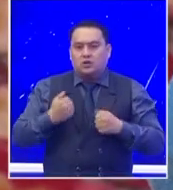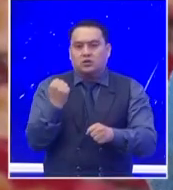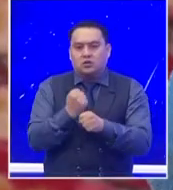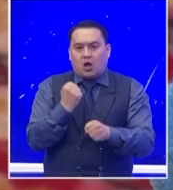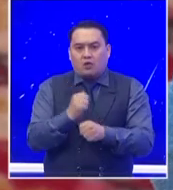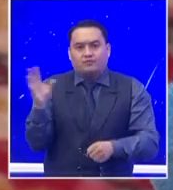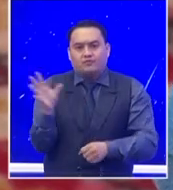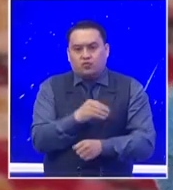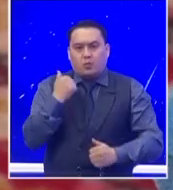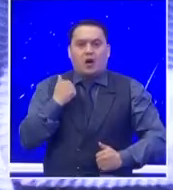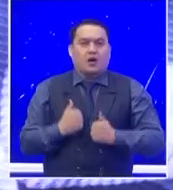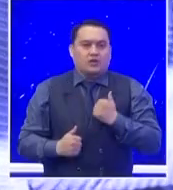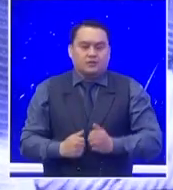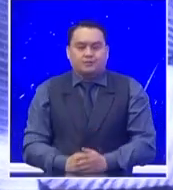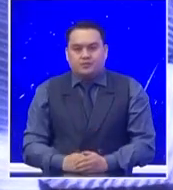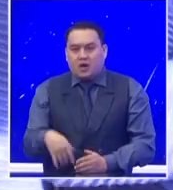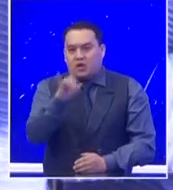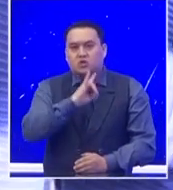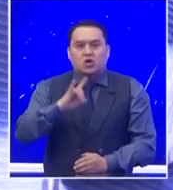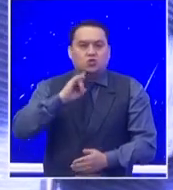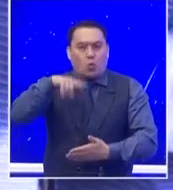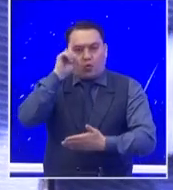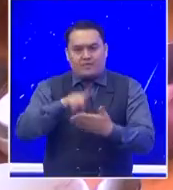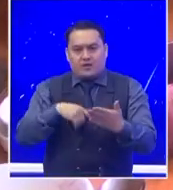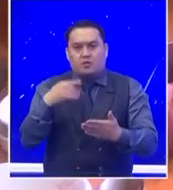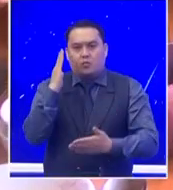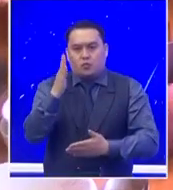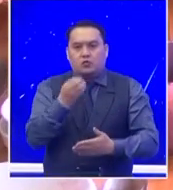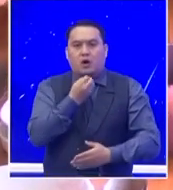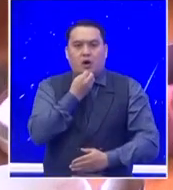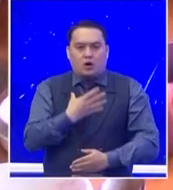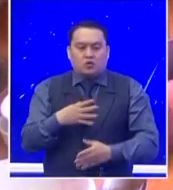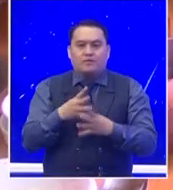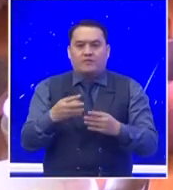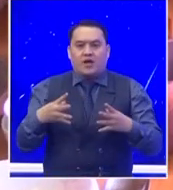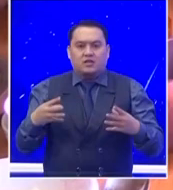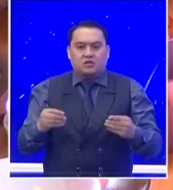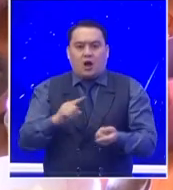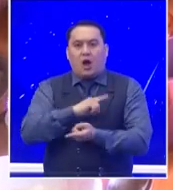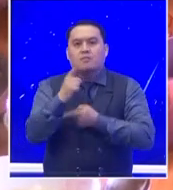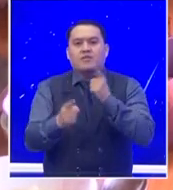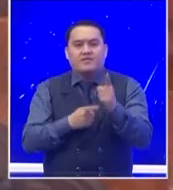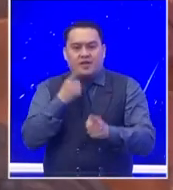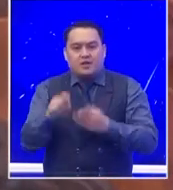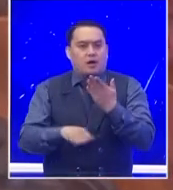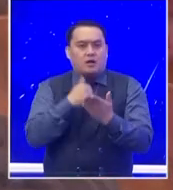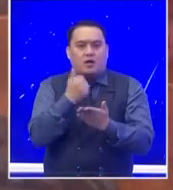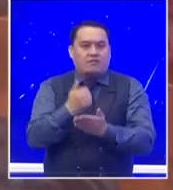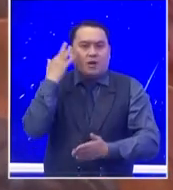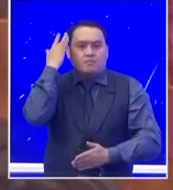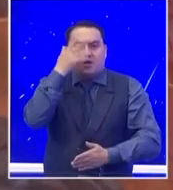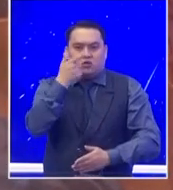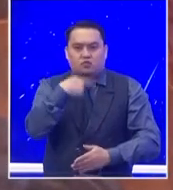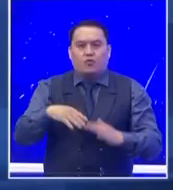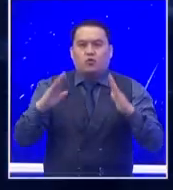все, чтобы мною гордились. Женщина уверена, все в ее жизни будет хорошо, а весна принесет обновление. Главная мечта –